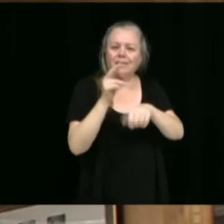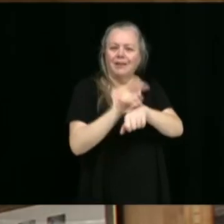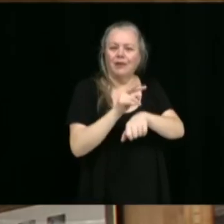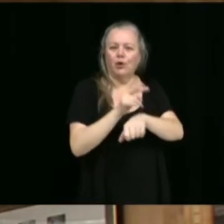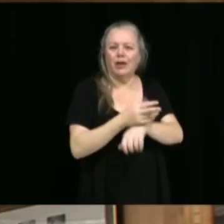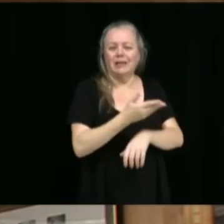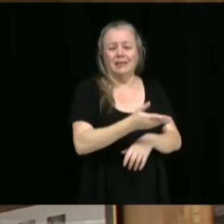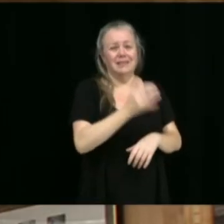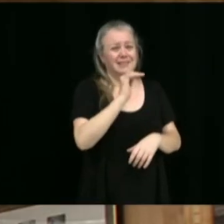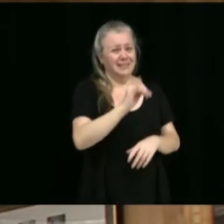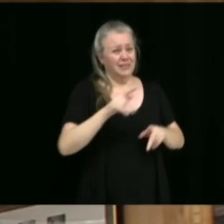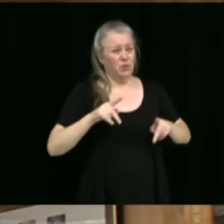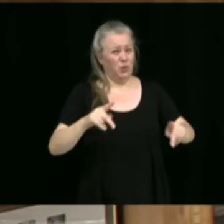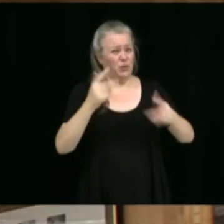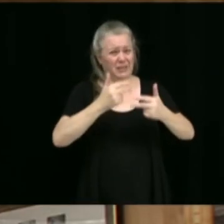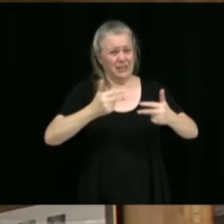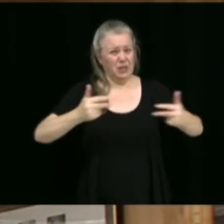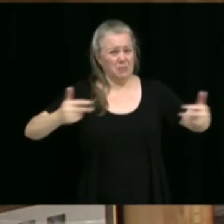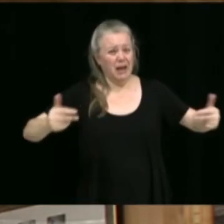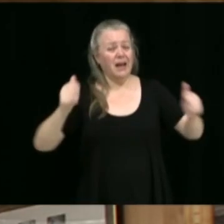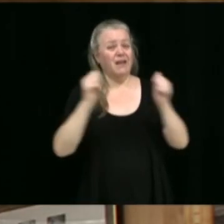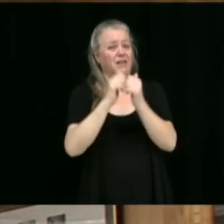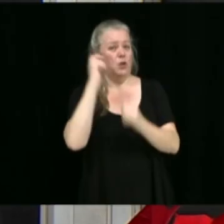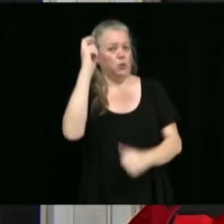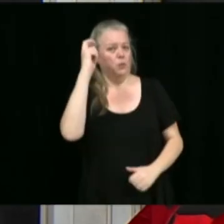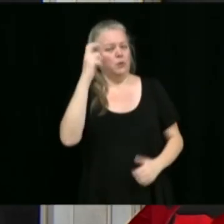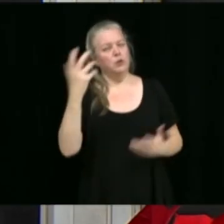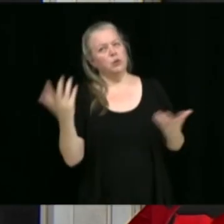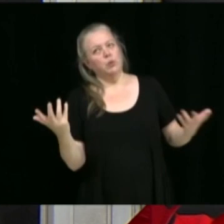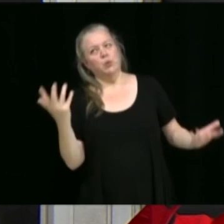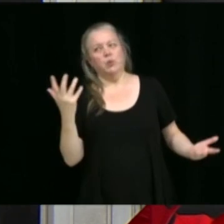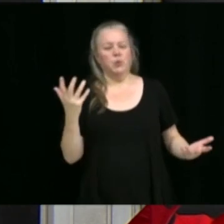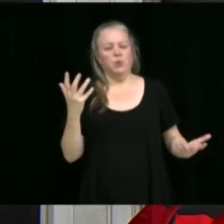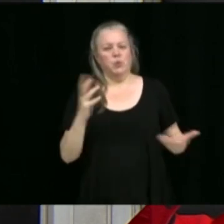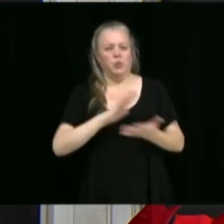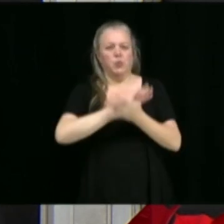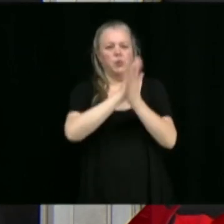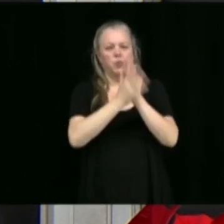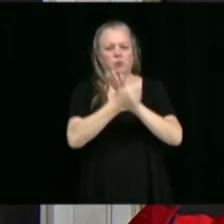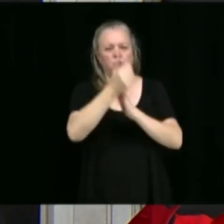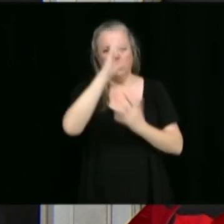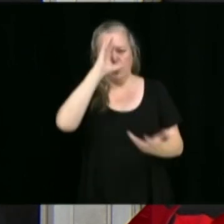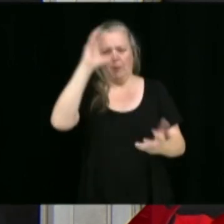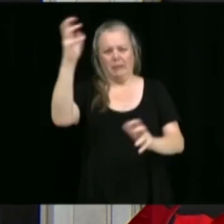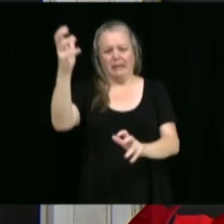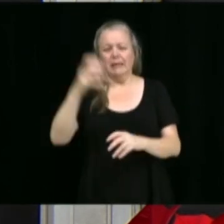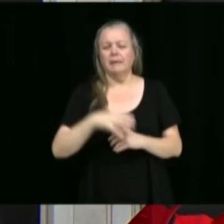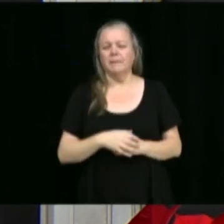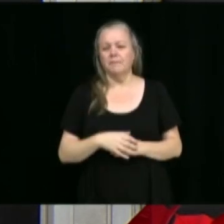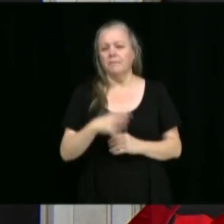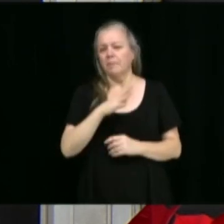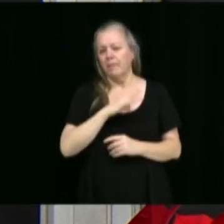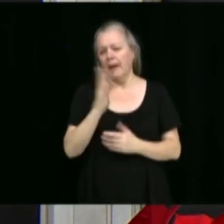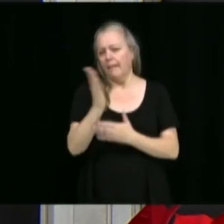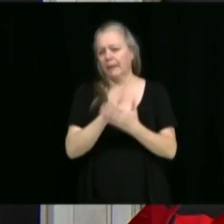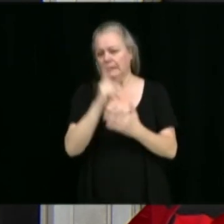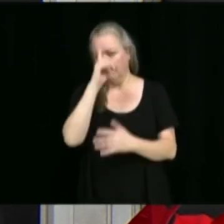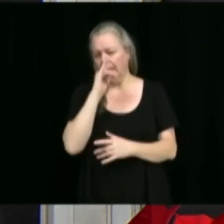Là, s'il y a du stationnement sur rue partout avec les autobus, ça peut devenir complexe. Mais on est à la même place, puis il y a